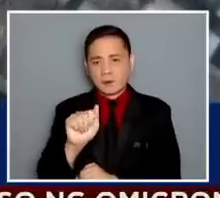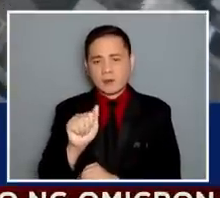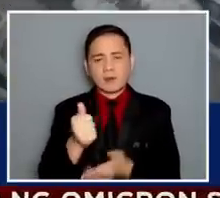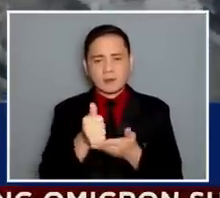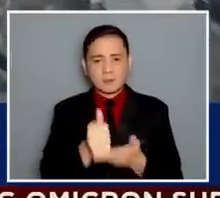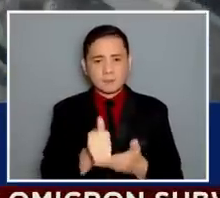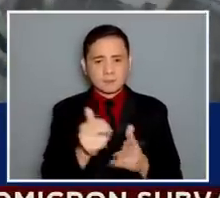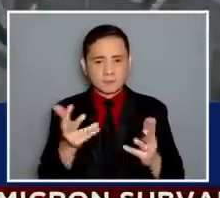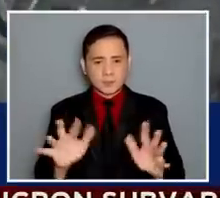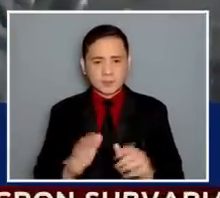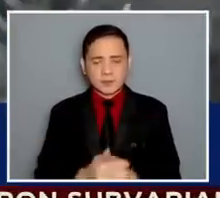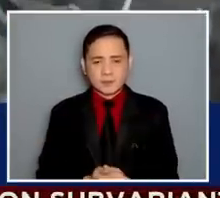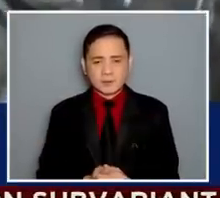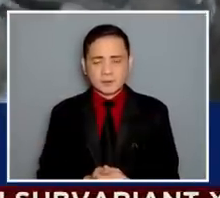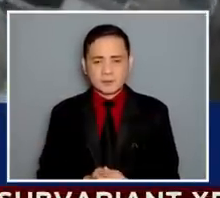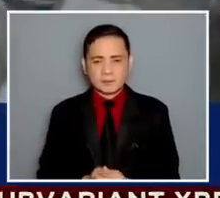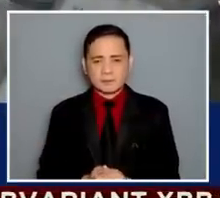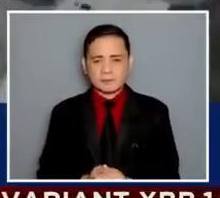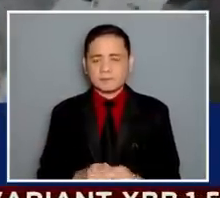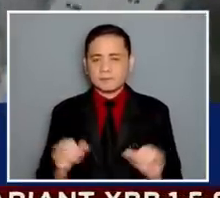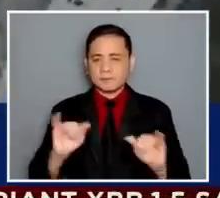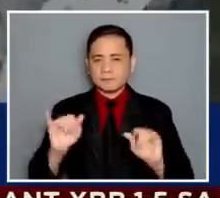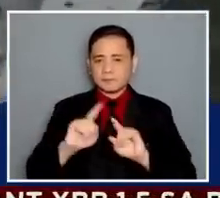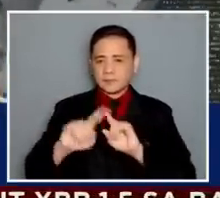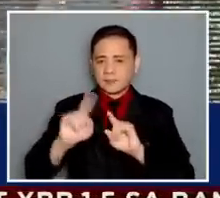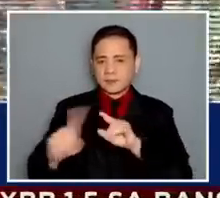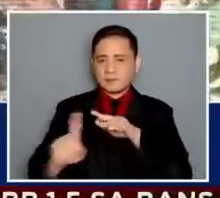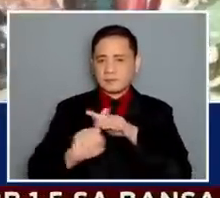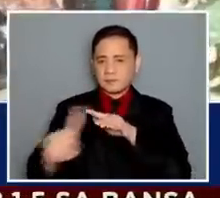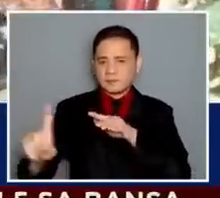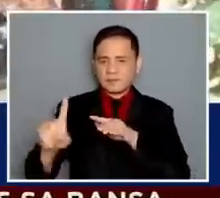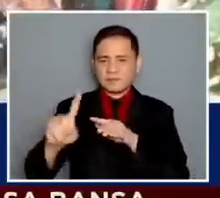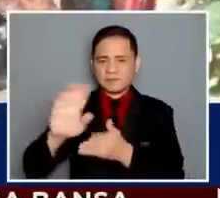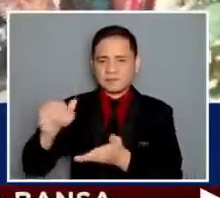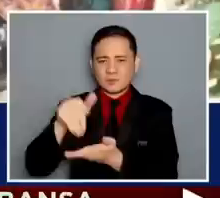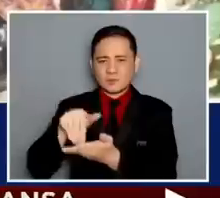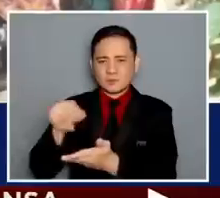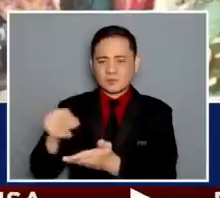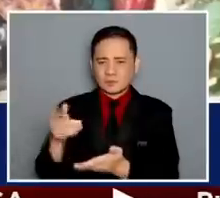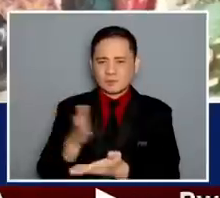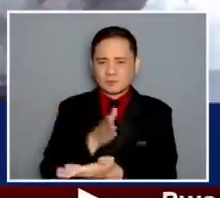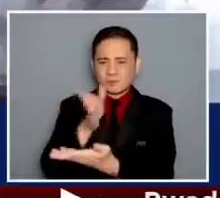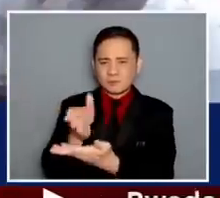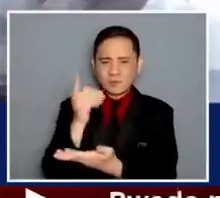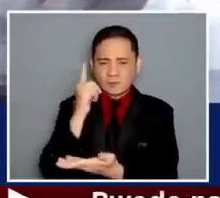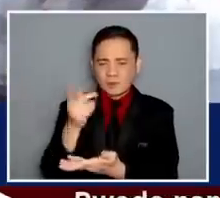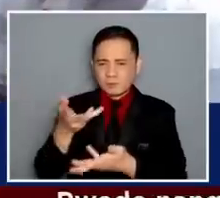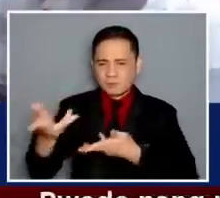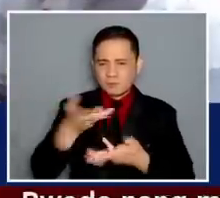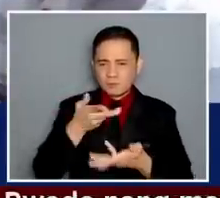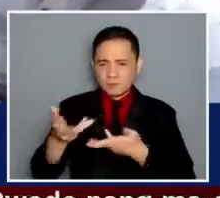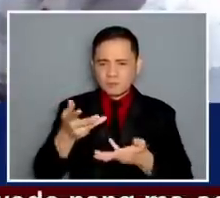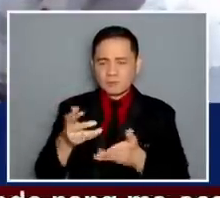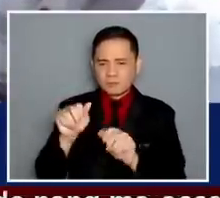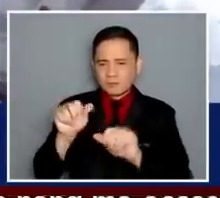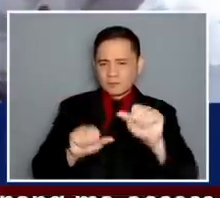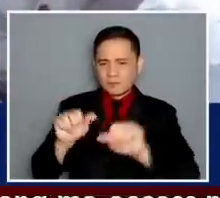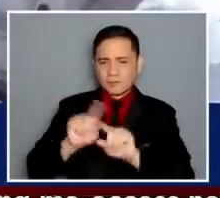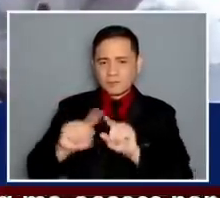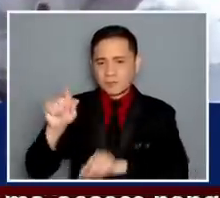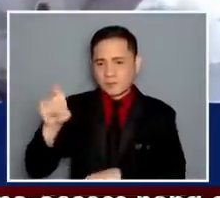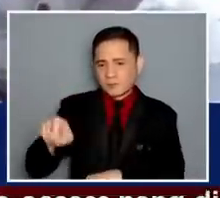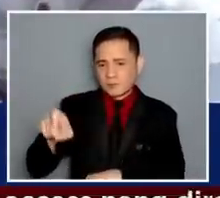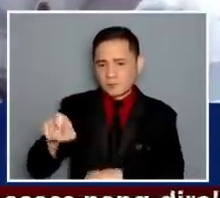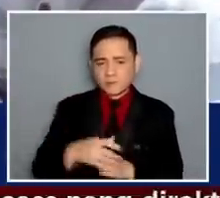sa mga nasa shelter para alamin ang kanilang mga pangangailangan. Dito sa Pilipinas, naghahanda na ang pamilya ni